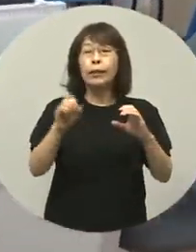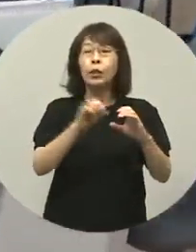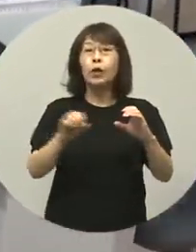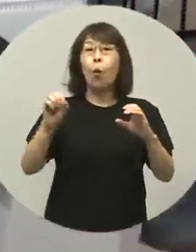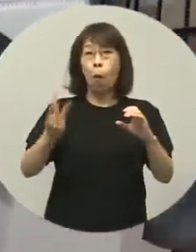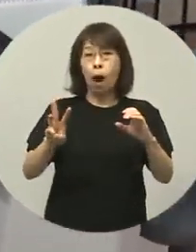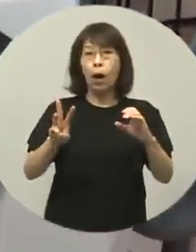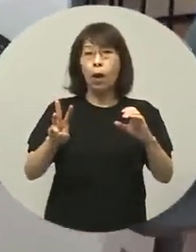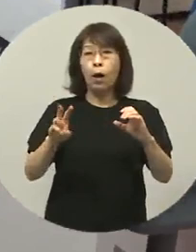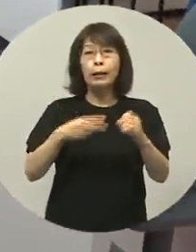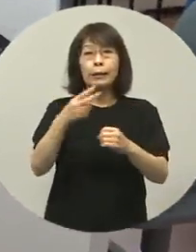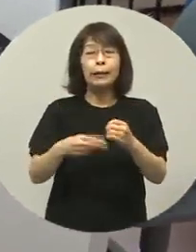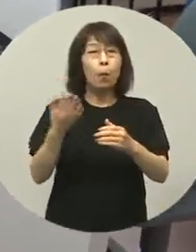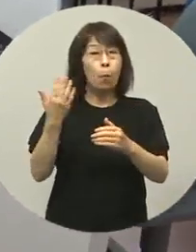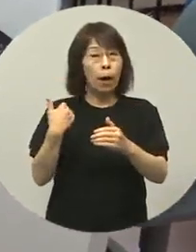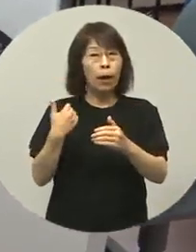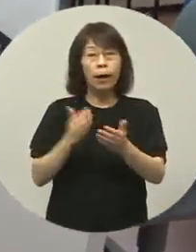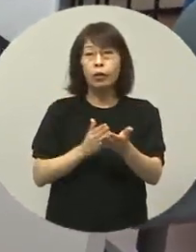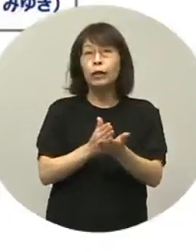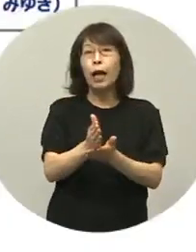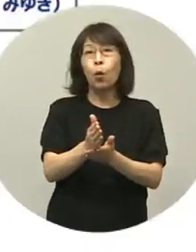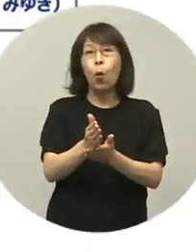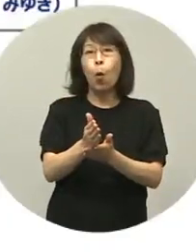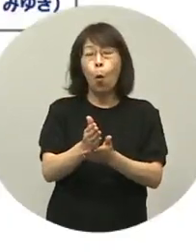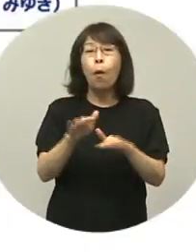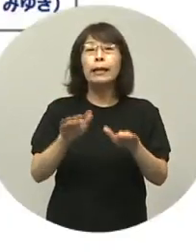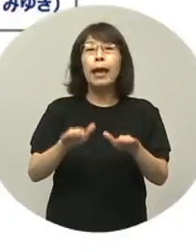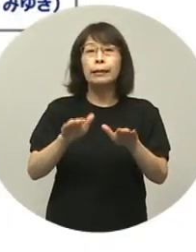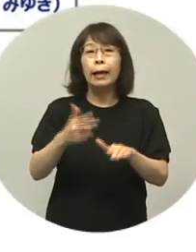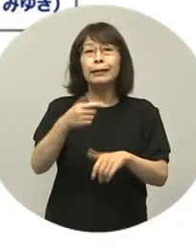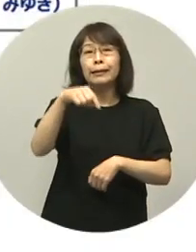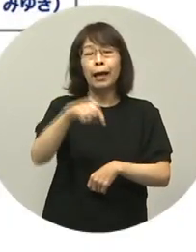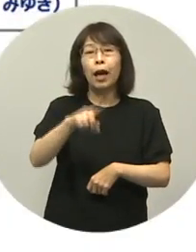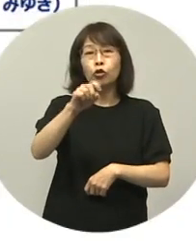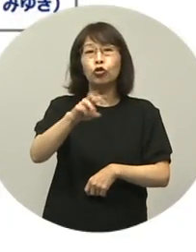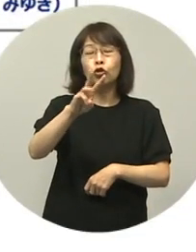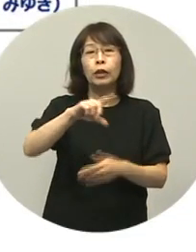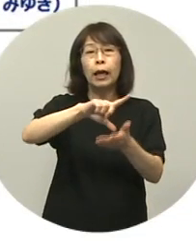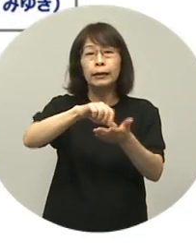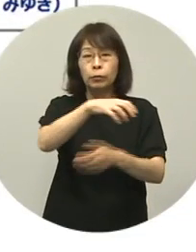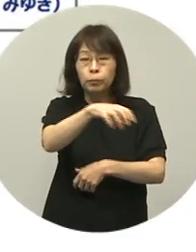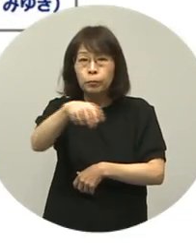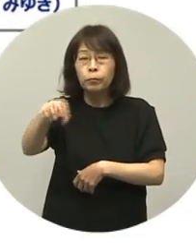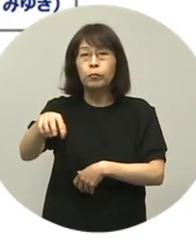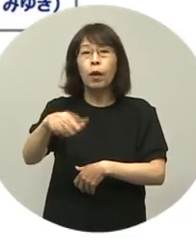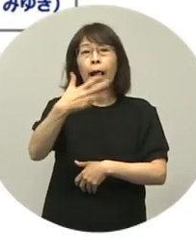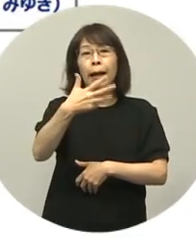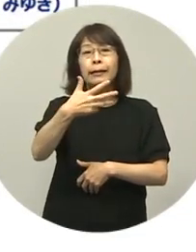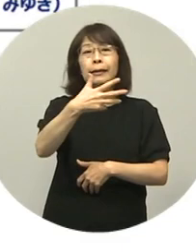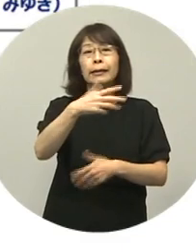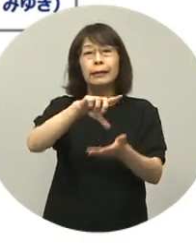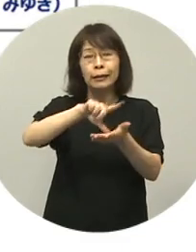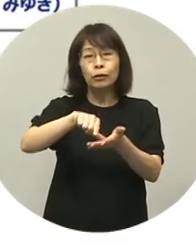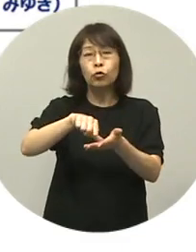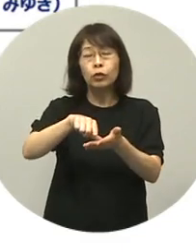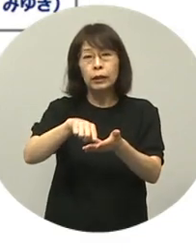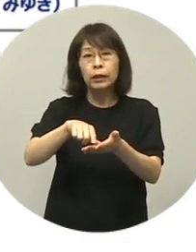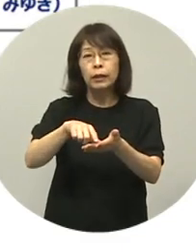ルワーカーは2年前から始まり、現在市内13地区のうち8地区に担当者が配置されています